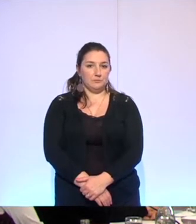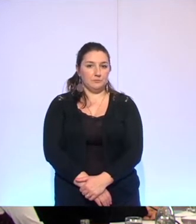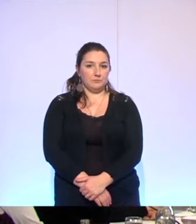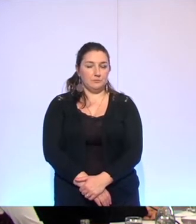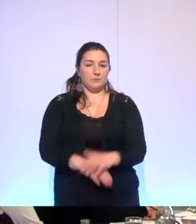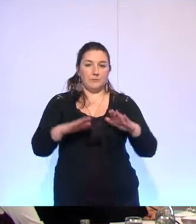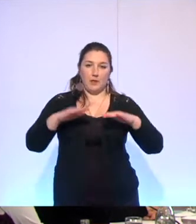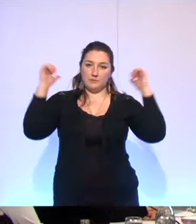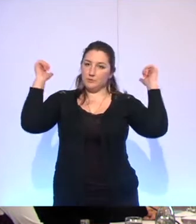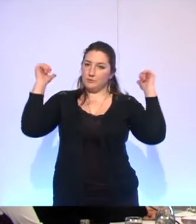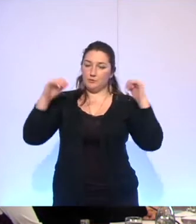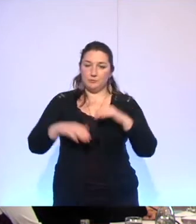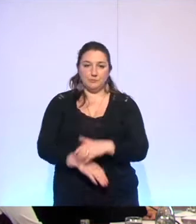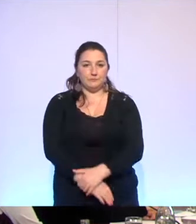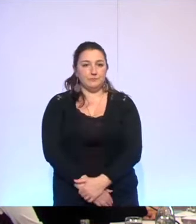Abstention.